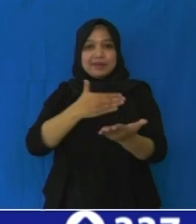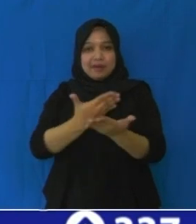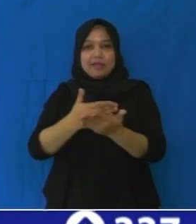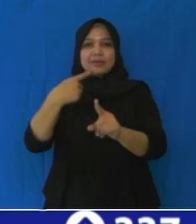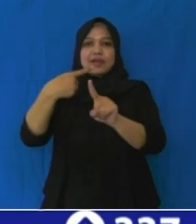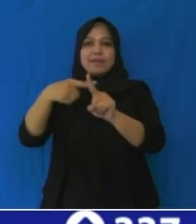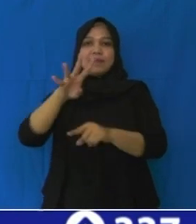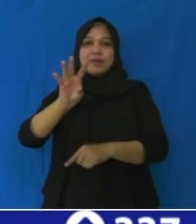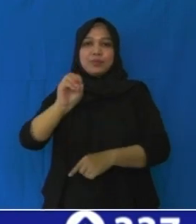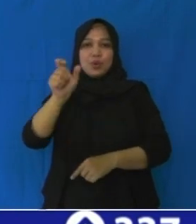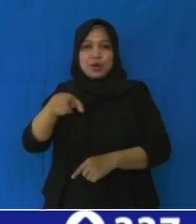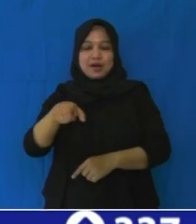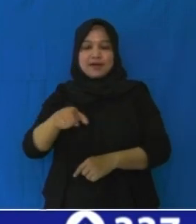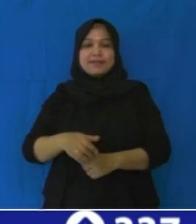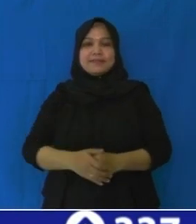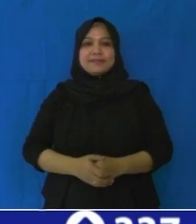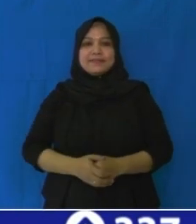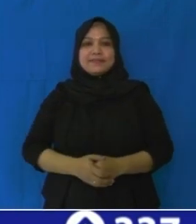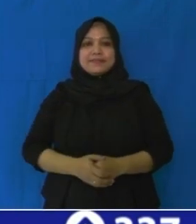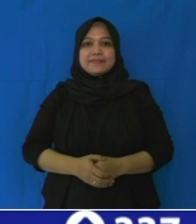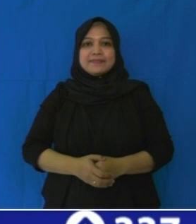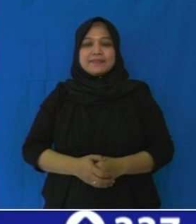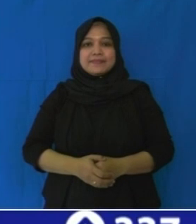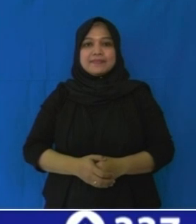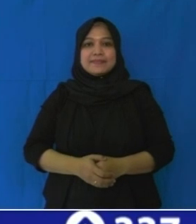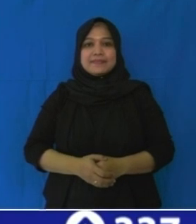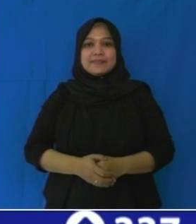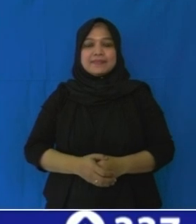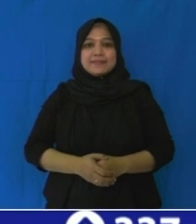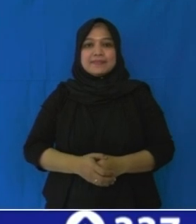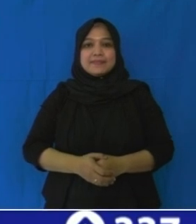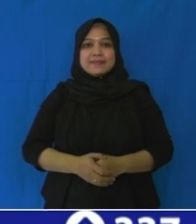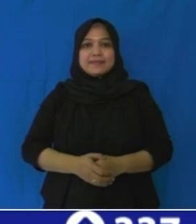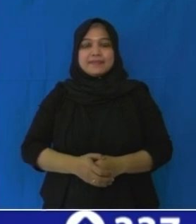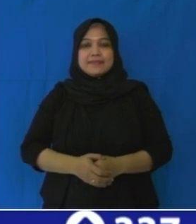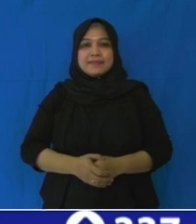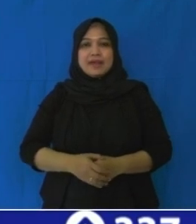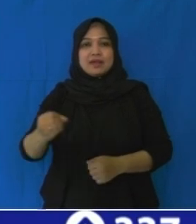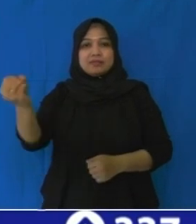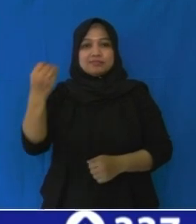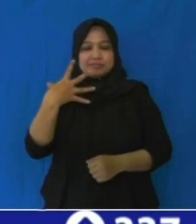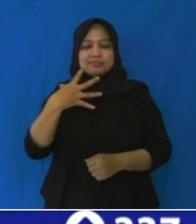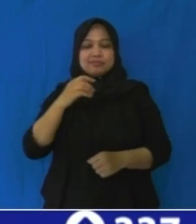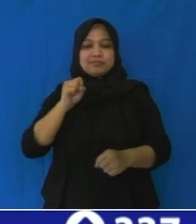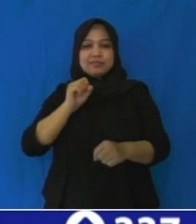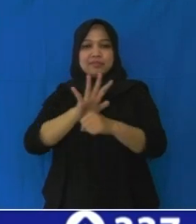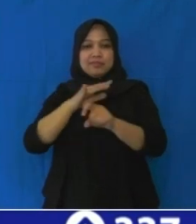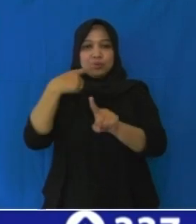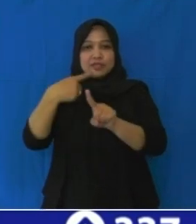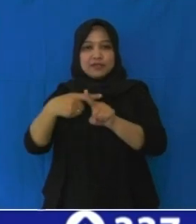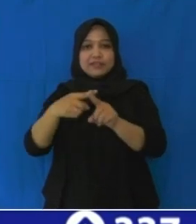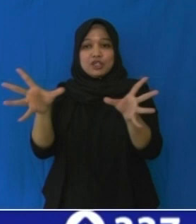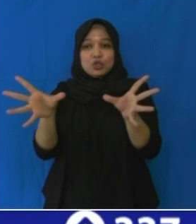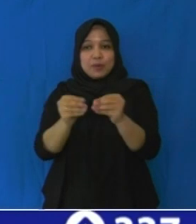meninggal dari picon fermasi kofit positif sehingga menjadi